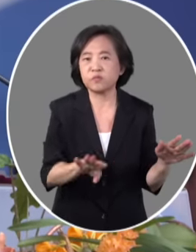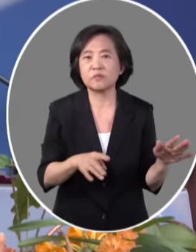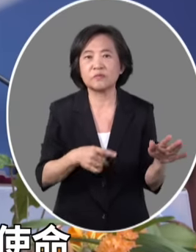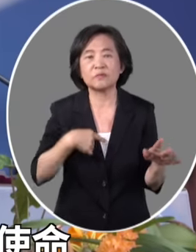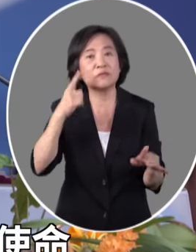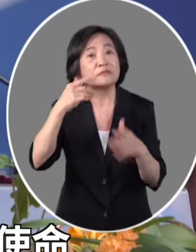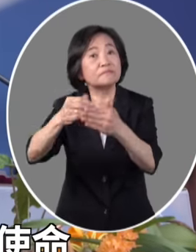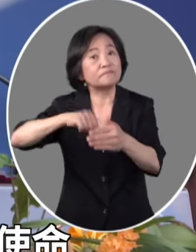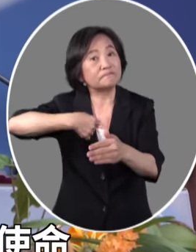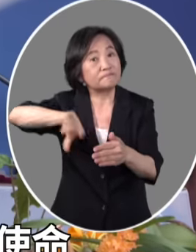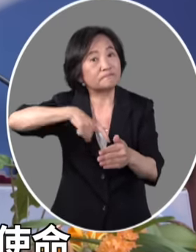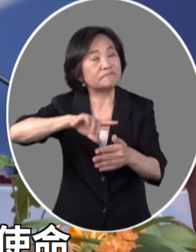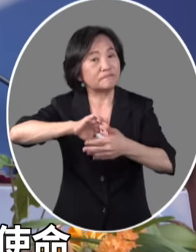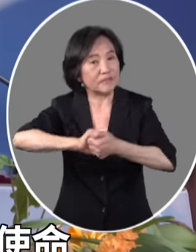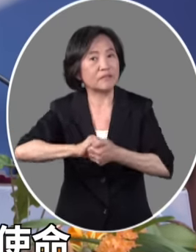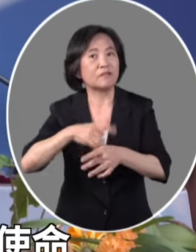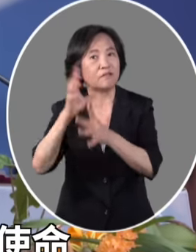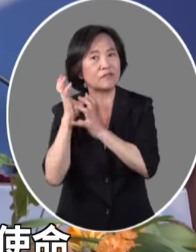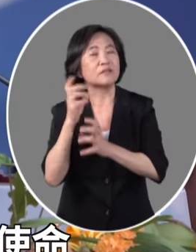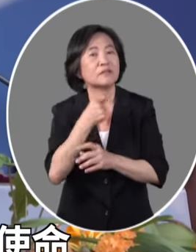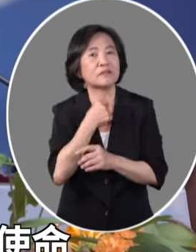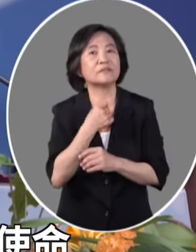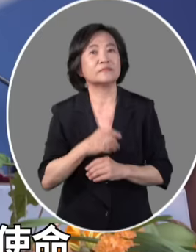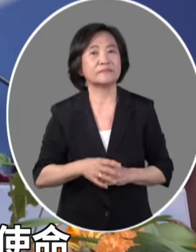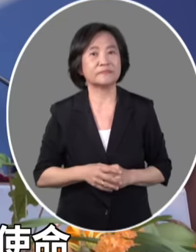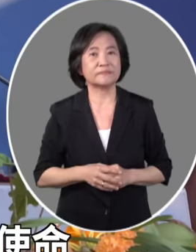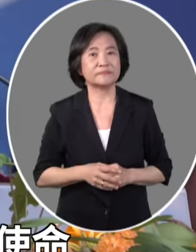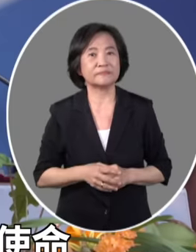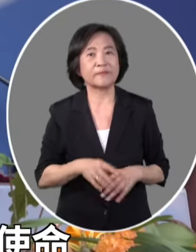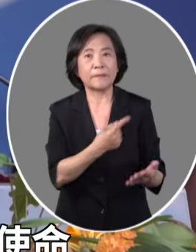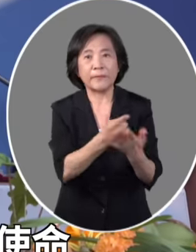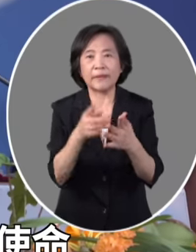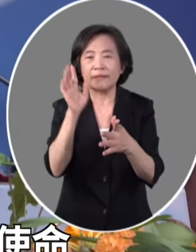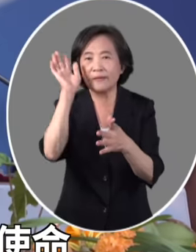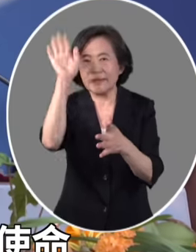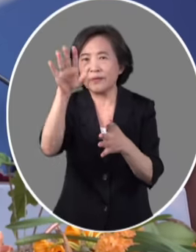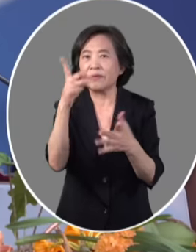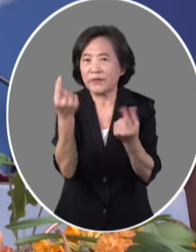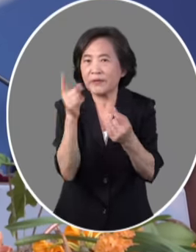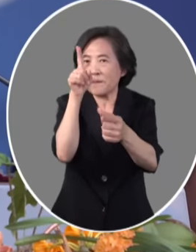间无可回避的历史责任与共同使命。